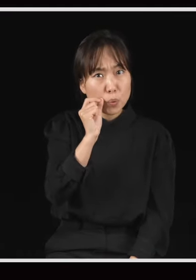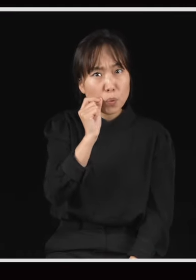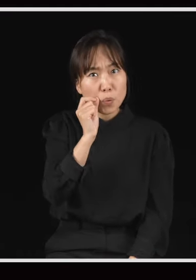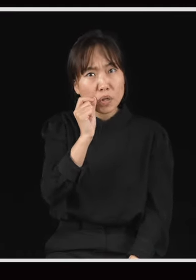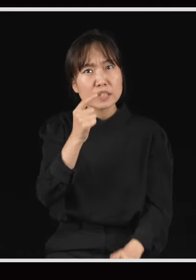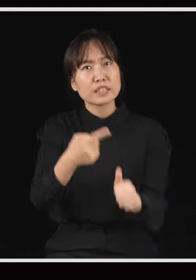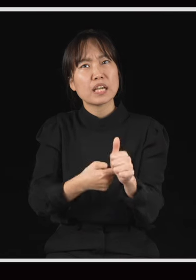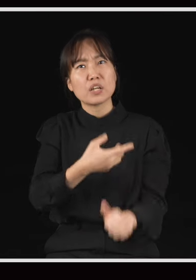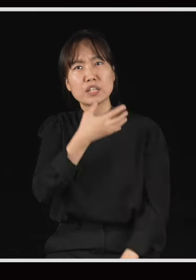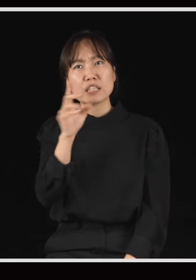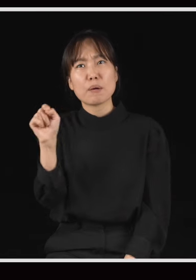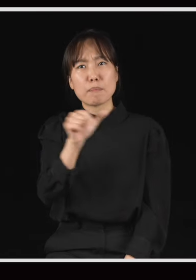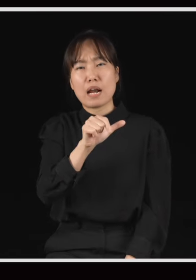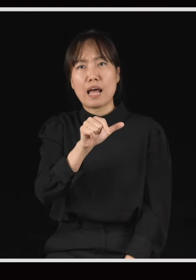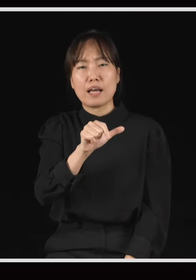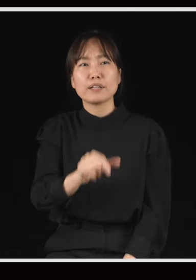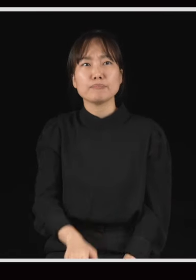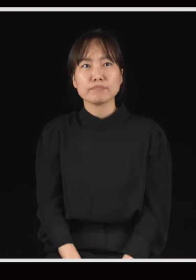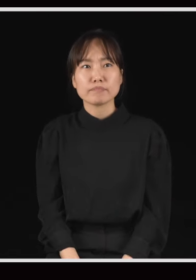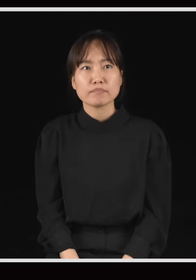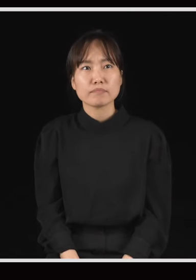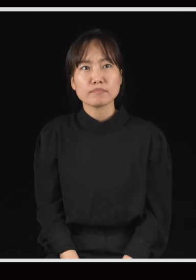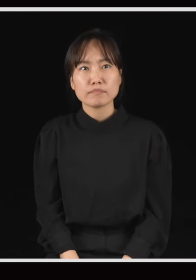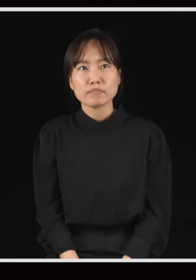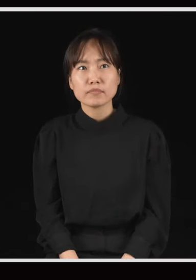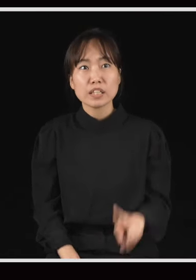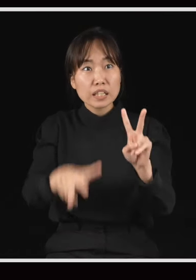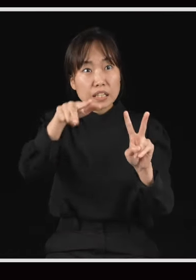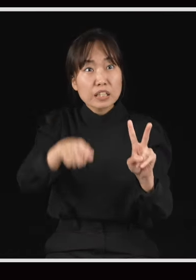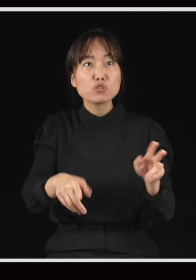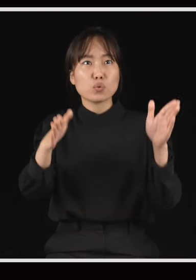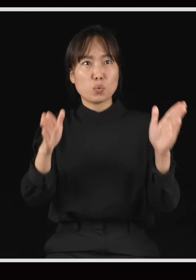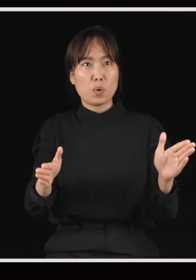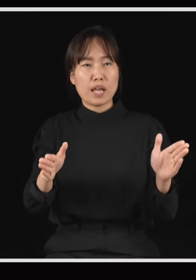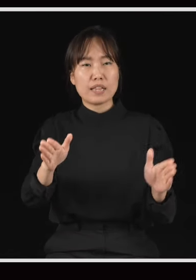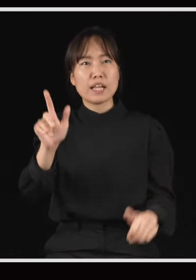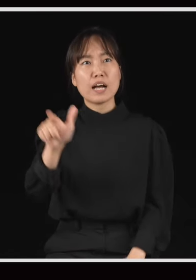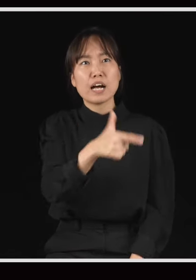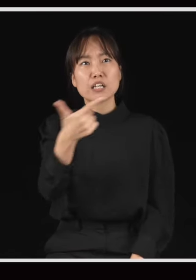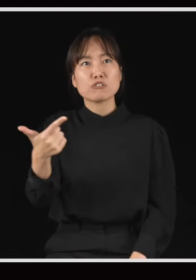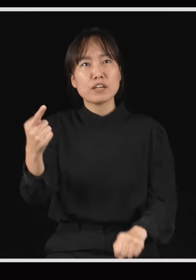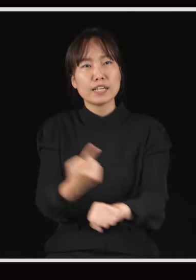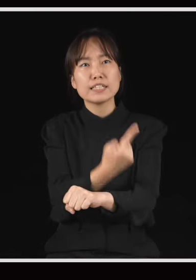합니다. 2주 동안 하루에 1시간씩 매일 잠을 줄이면